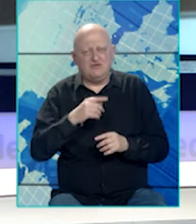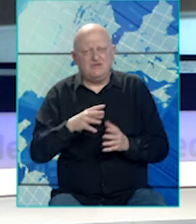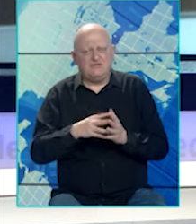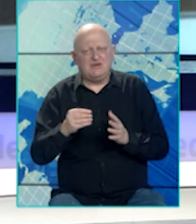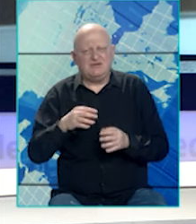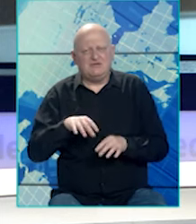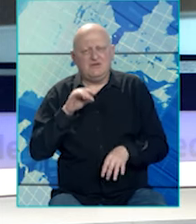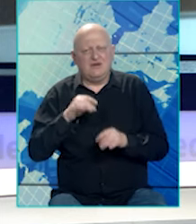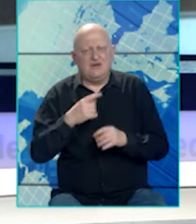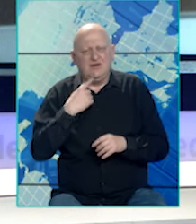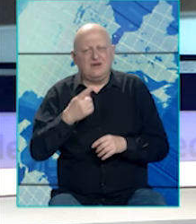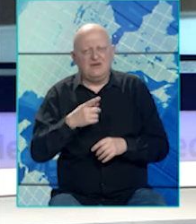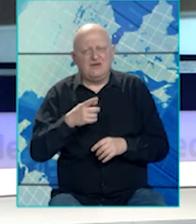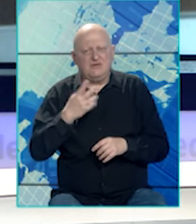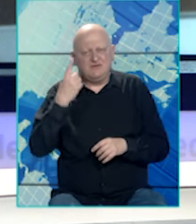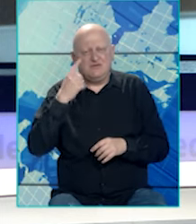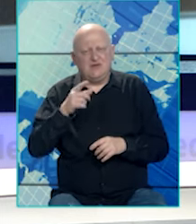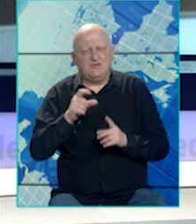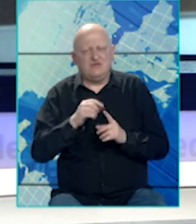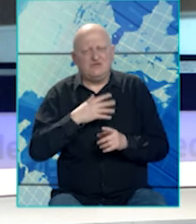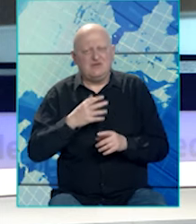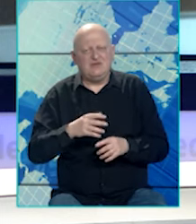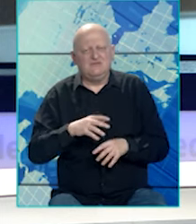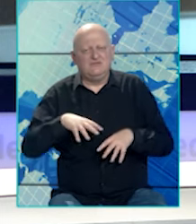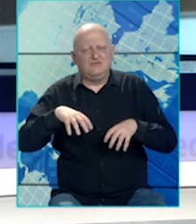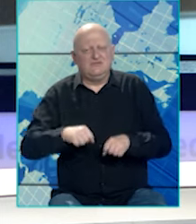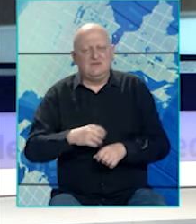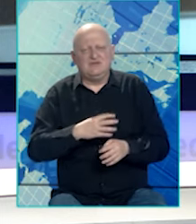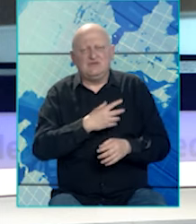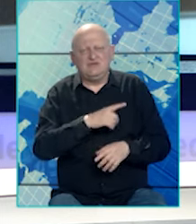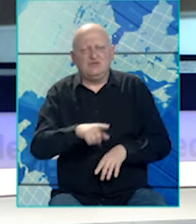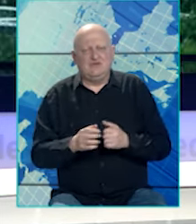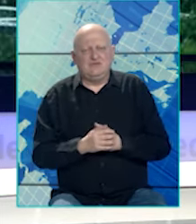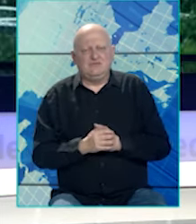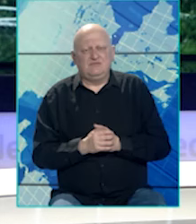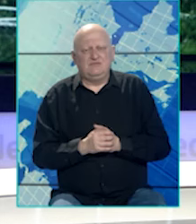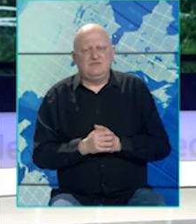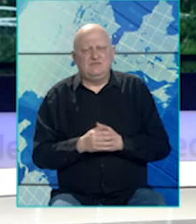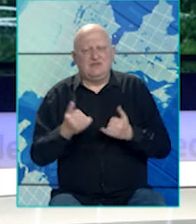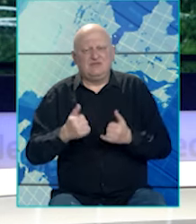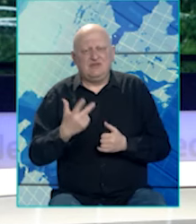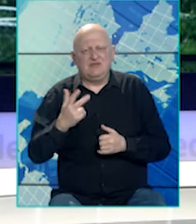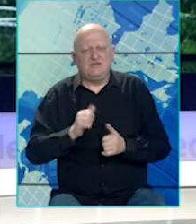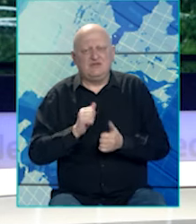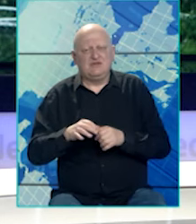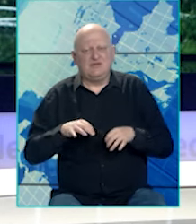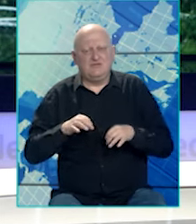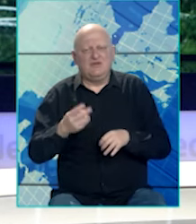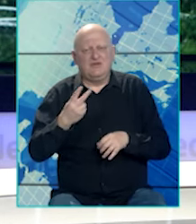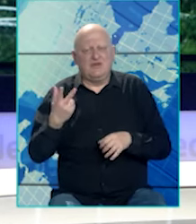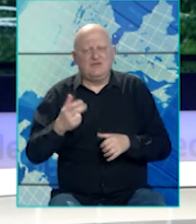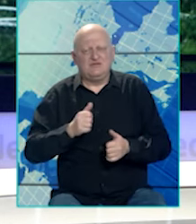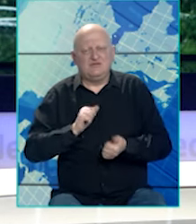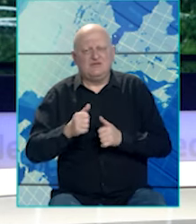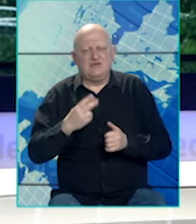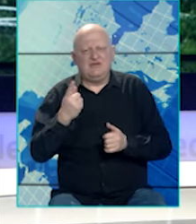ruskoj imitaciji izbora. Rekao je kako misli da Putin želi vladati zauvijek. Za današnje tri utakmice